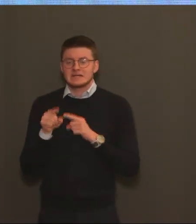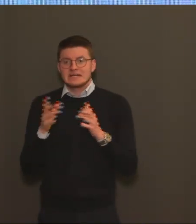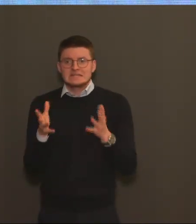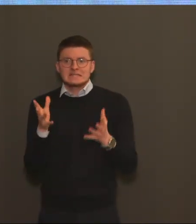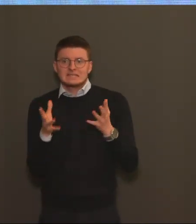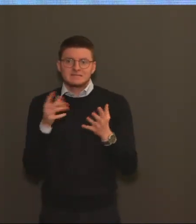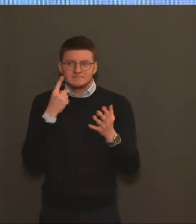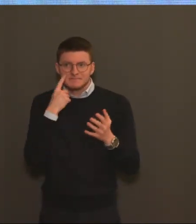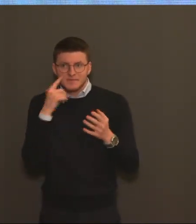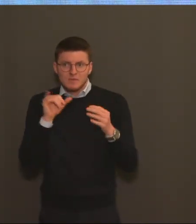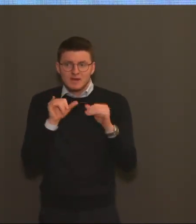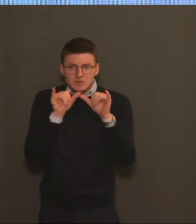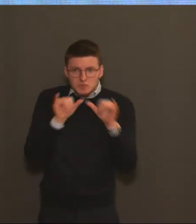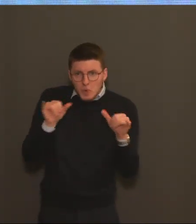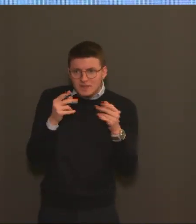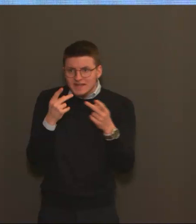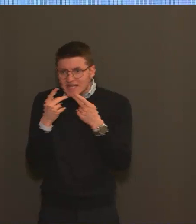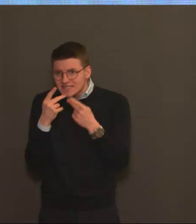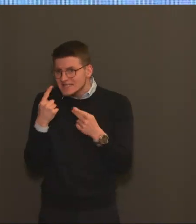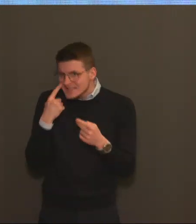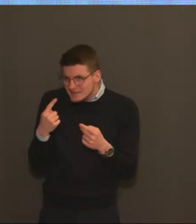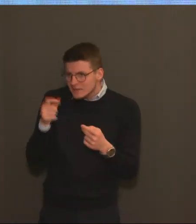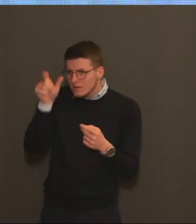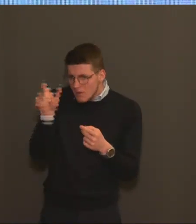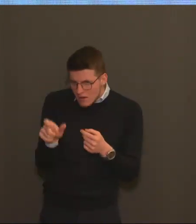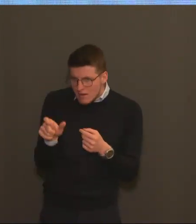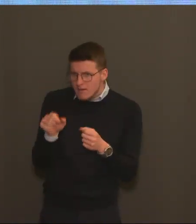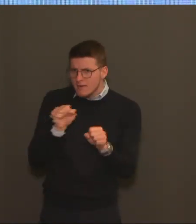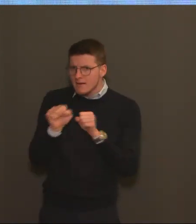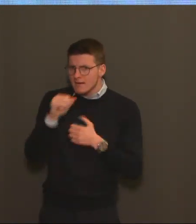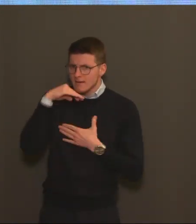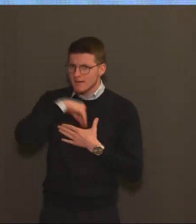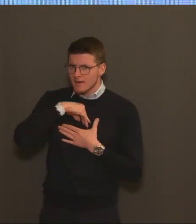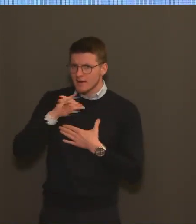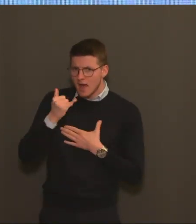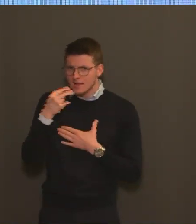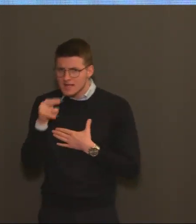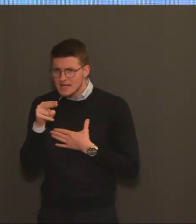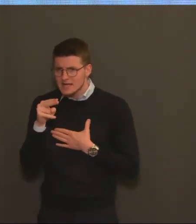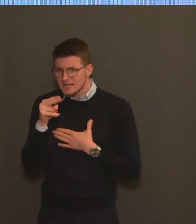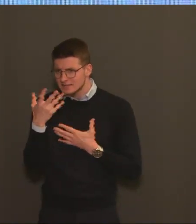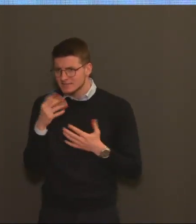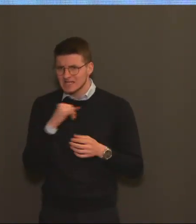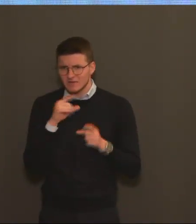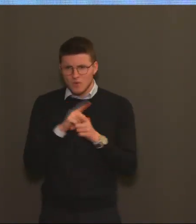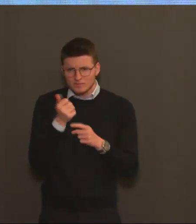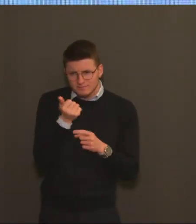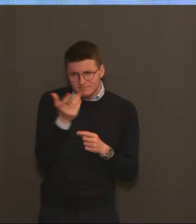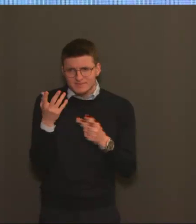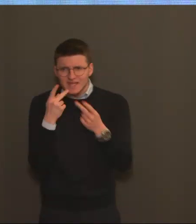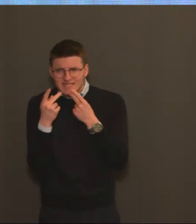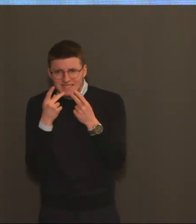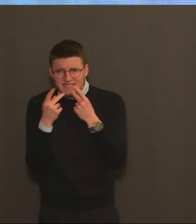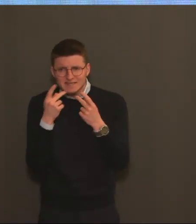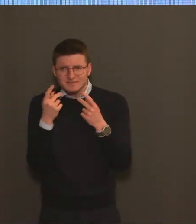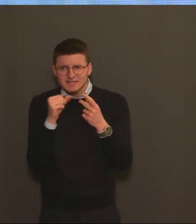men gebruikt, want de testen zijn niet allemaal even gevoelig. En er zijn ook antistoffentesten op de markt